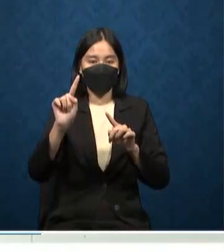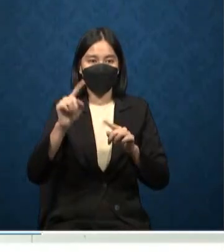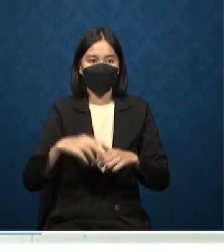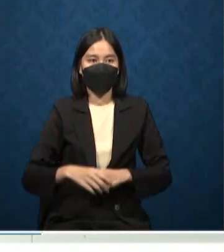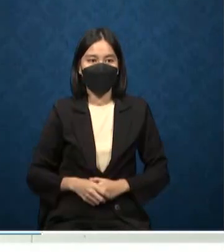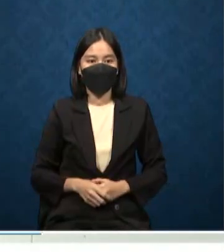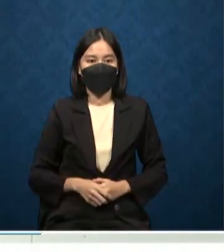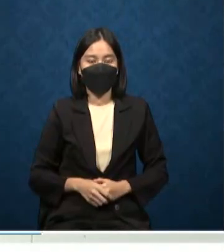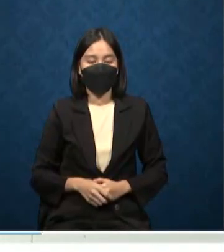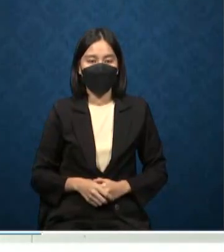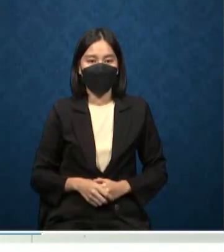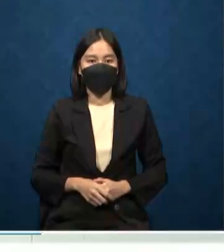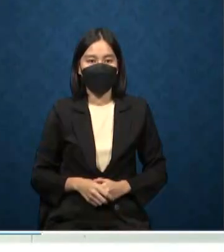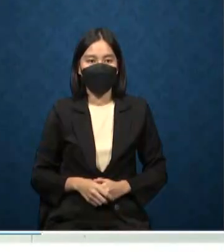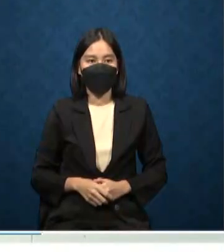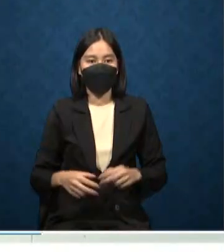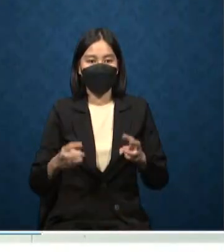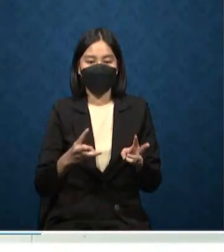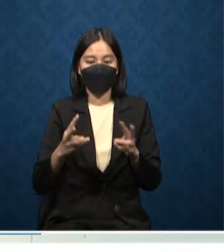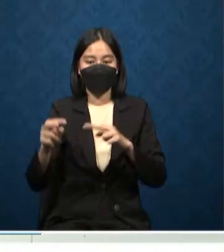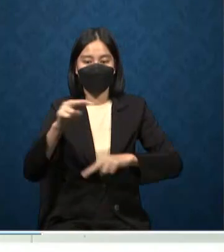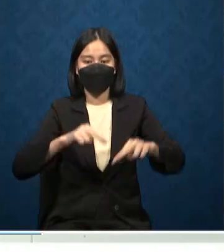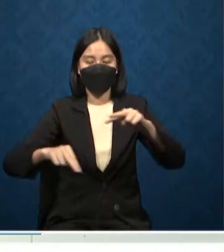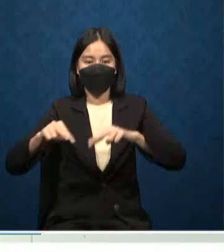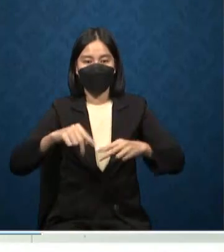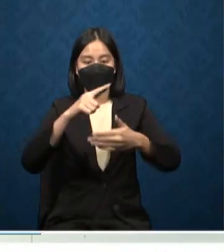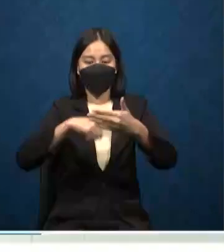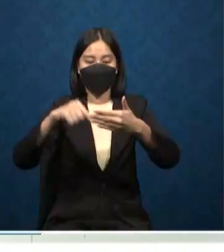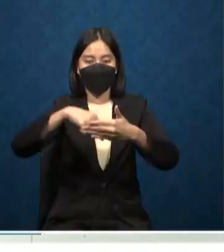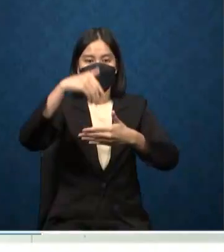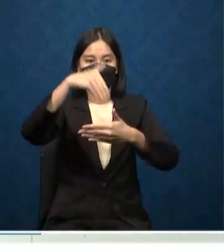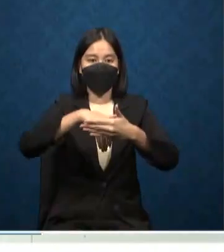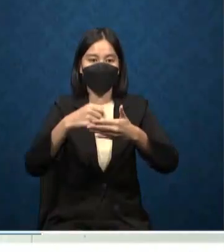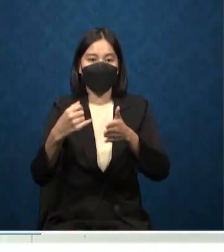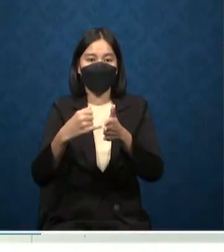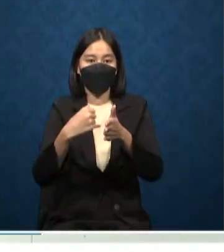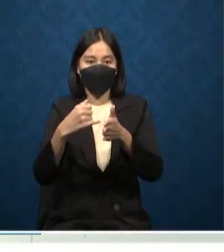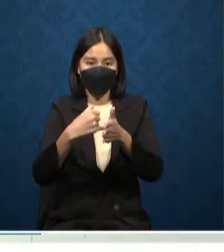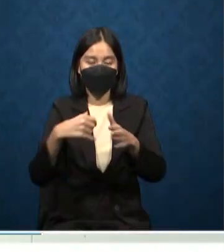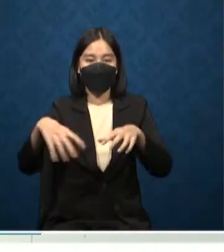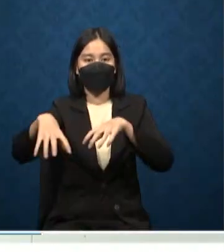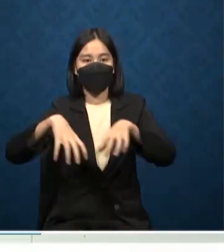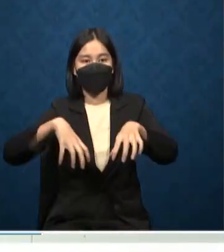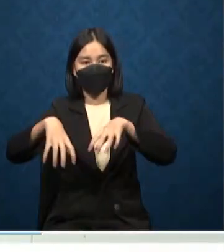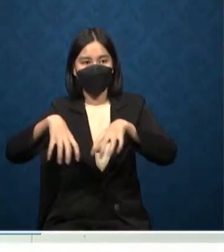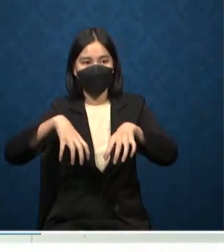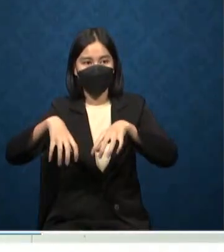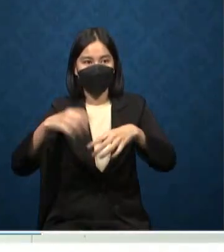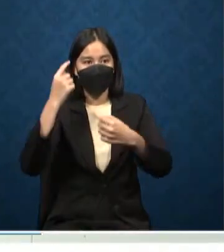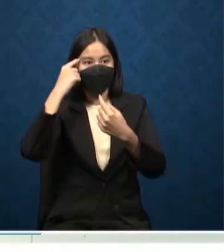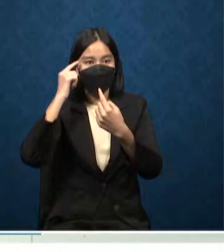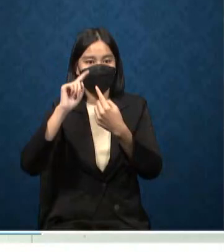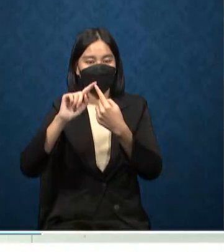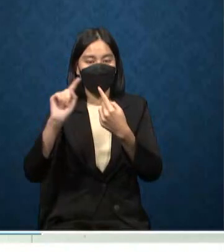การแสวงหาวิธีการเลือกตั้งที่สะดวกทั้งด้านการบริหารจัดการโดยมีเป้าหมาย